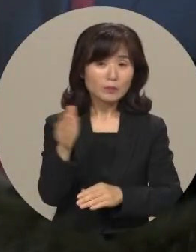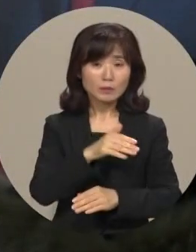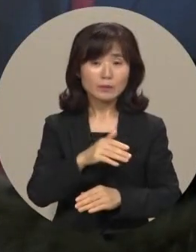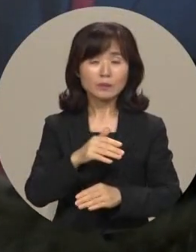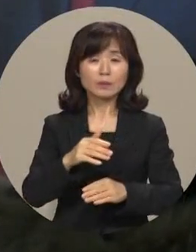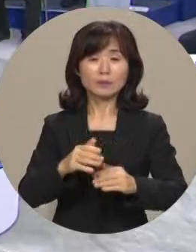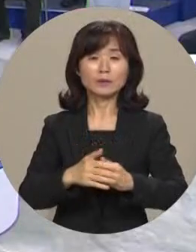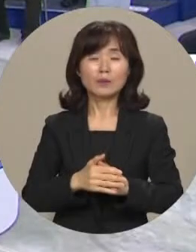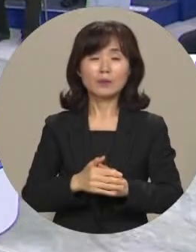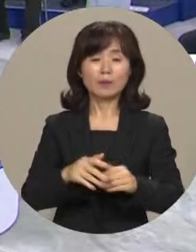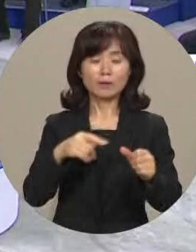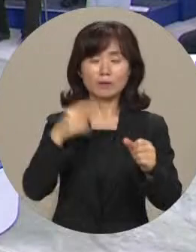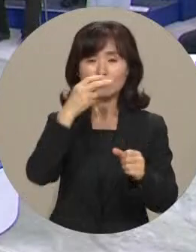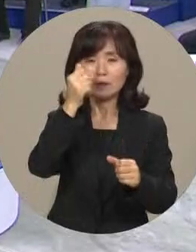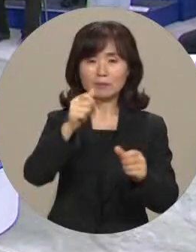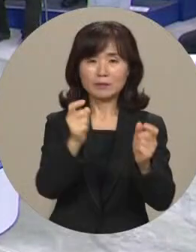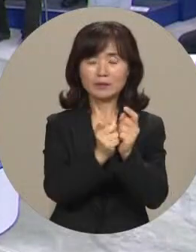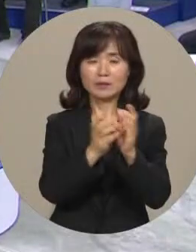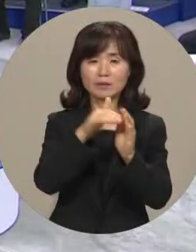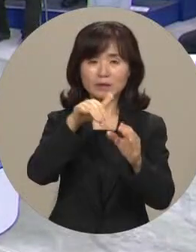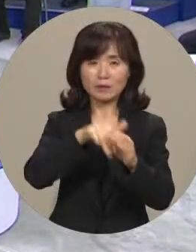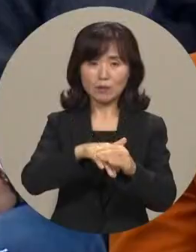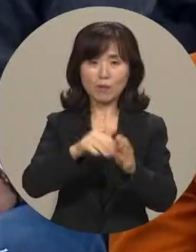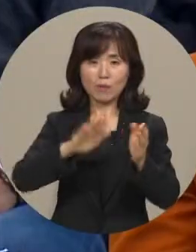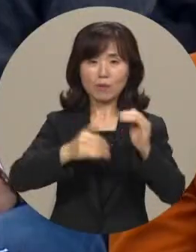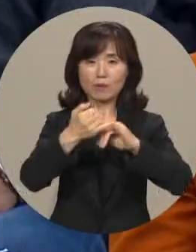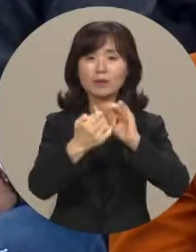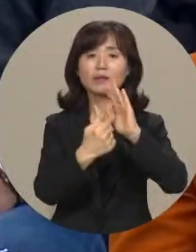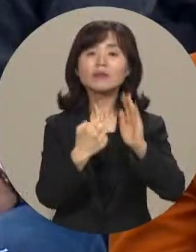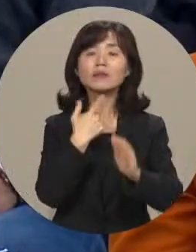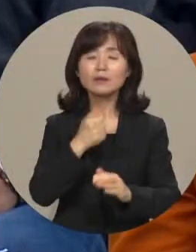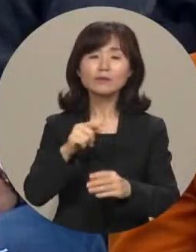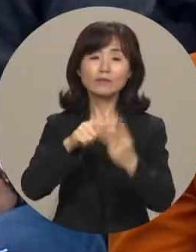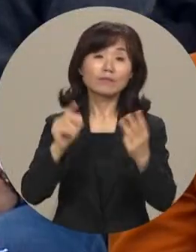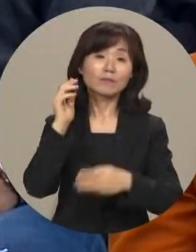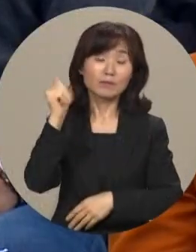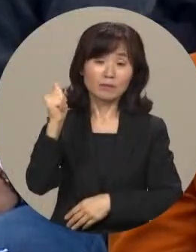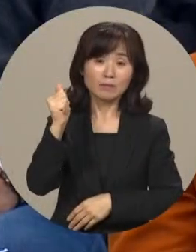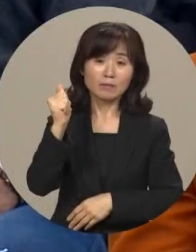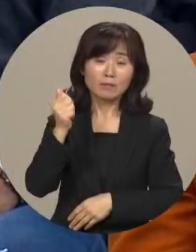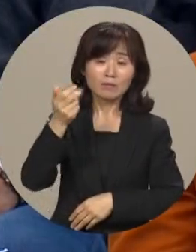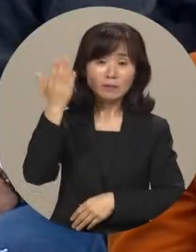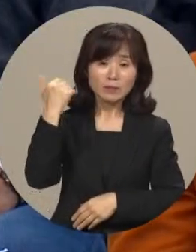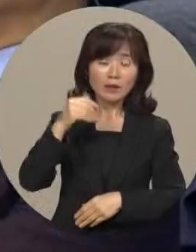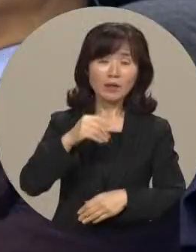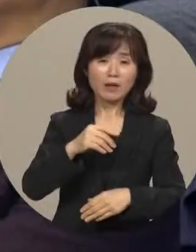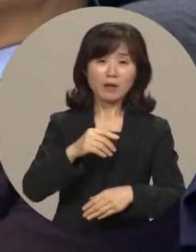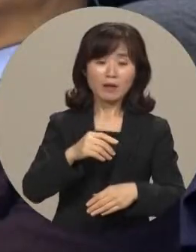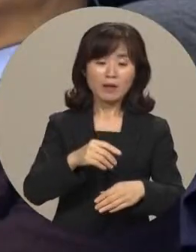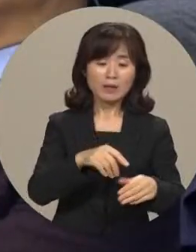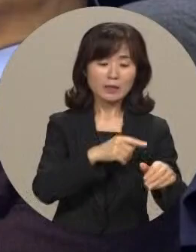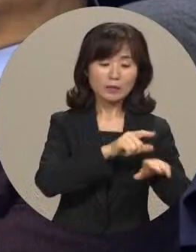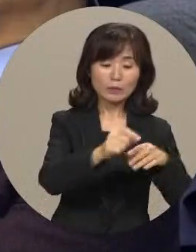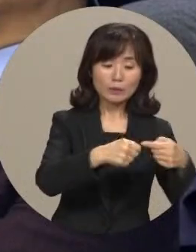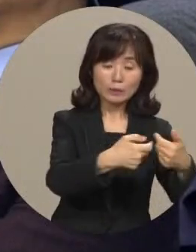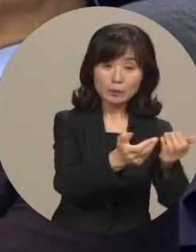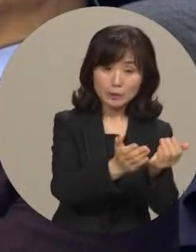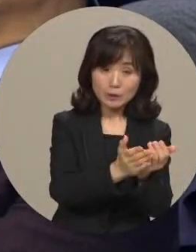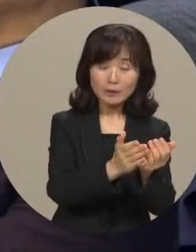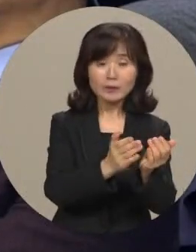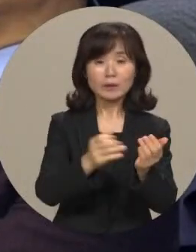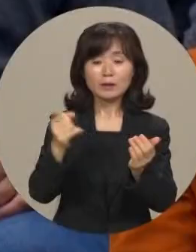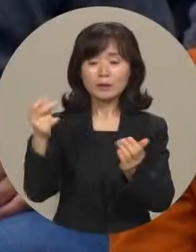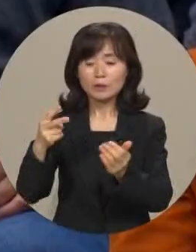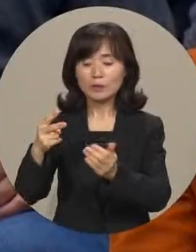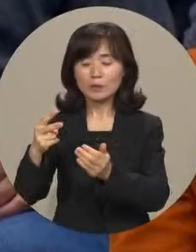대통령 지난해 말엔 시도지사와 교육감 후보가 연합하는 런닝메이트제 도입을 공식적으로 언급했습니다